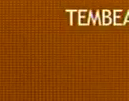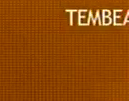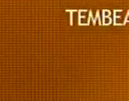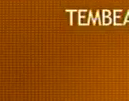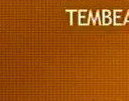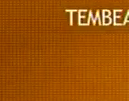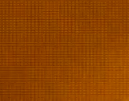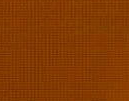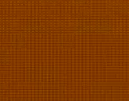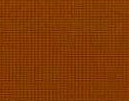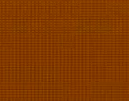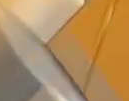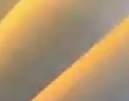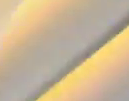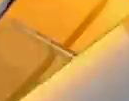kipwani.